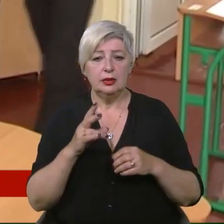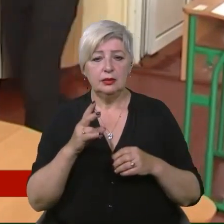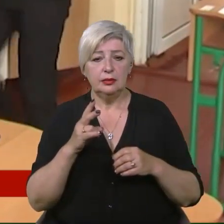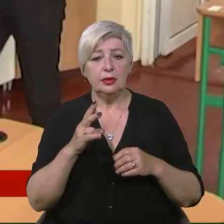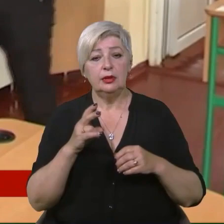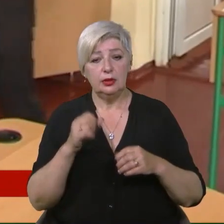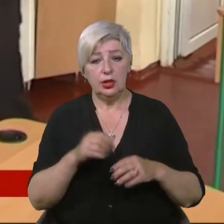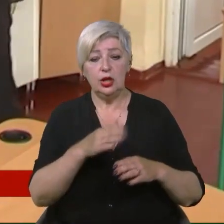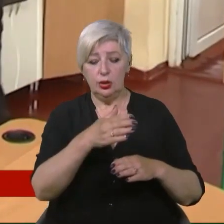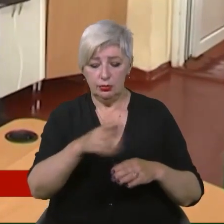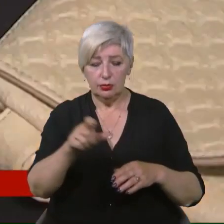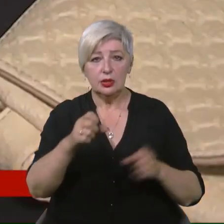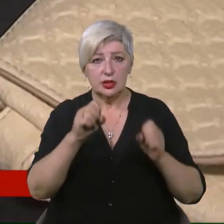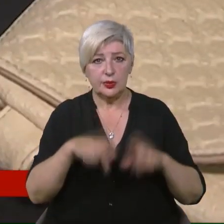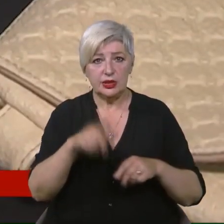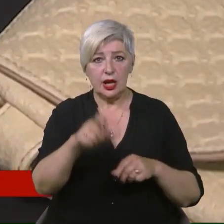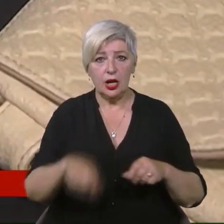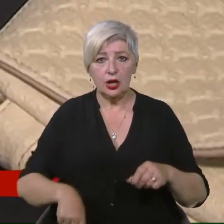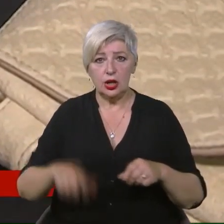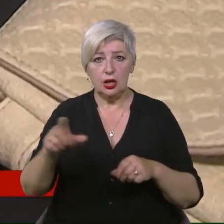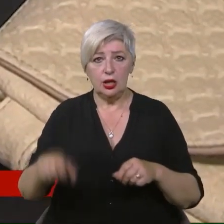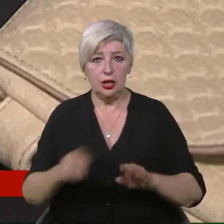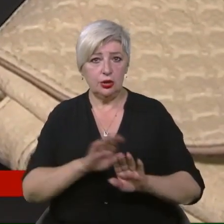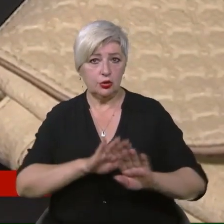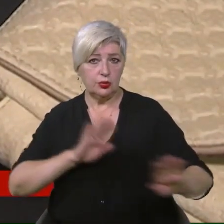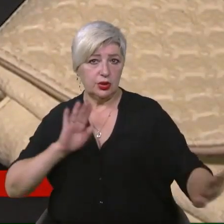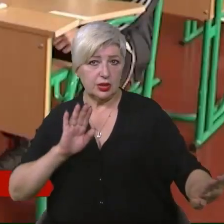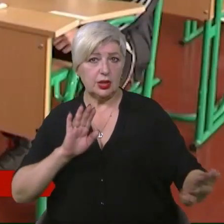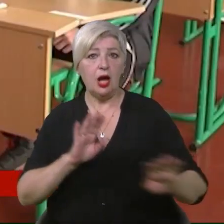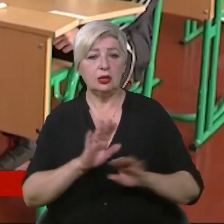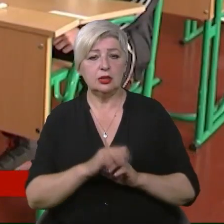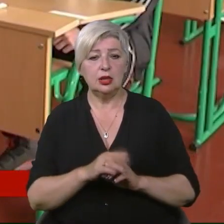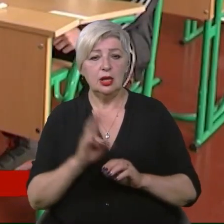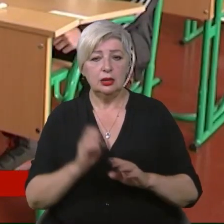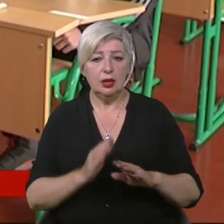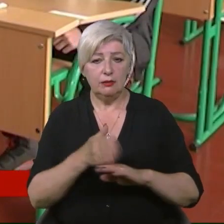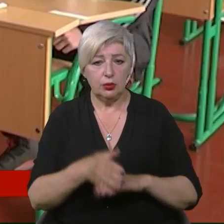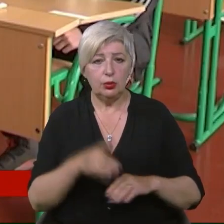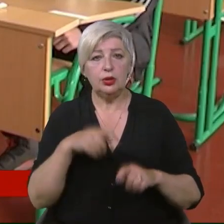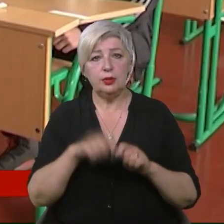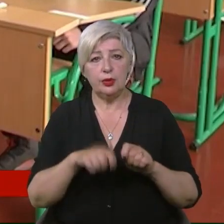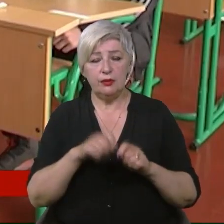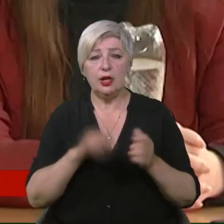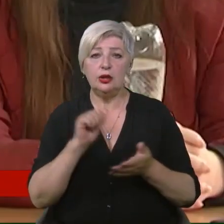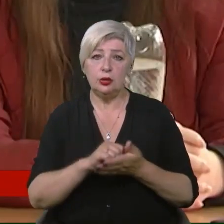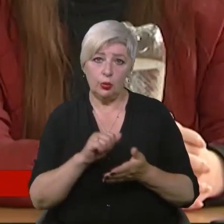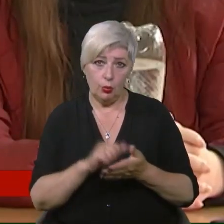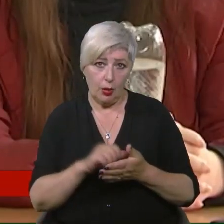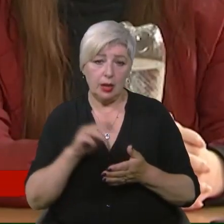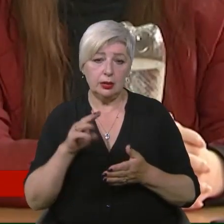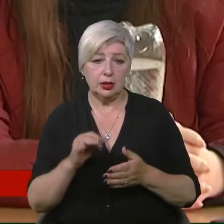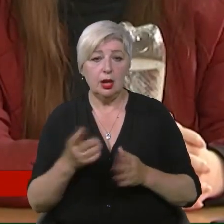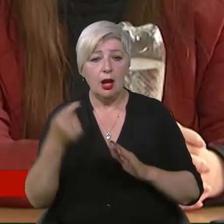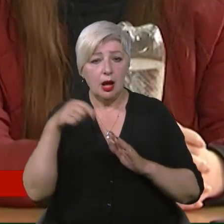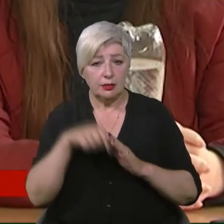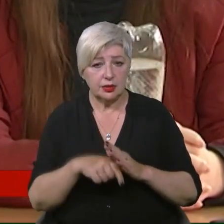спеціальні лінії, завдяки яким діти трималися дистанції. На вході у дітей перевіряли документи, як зазвичай, а вже